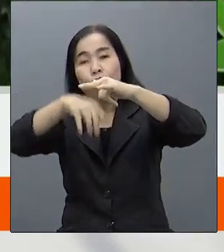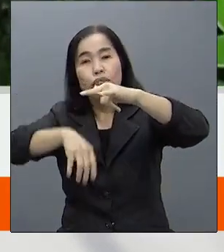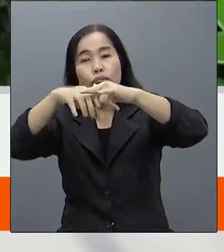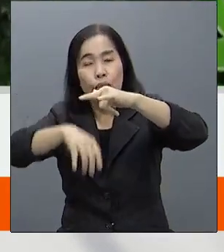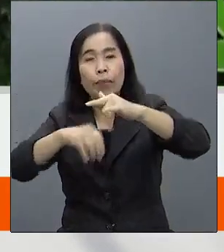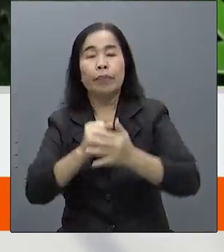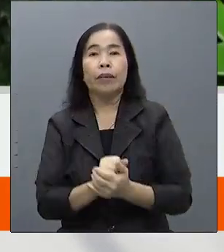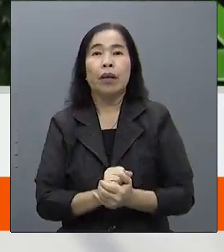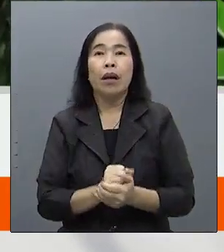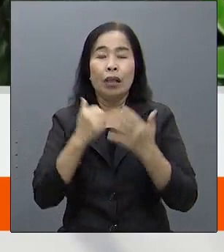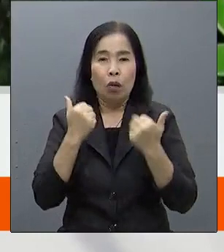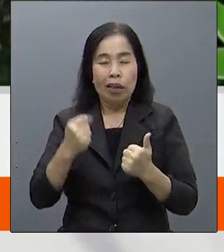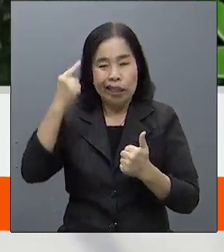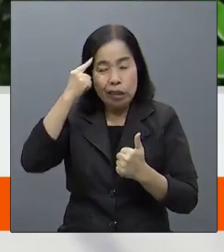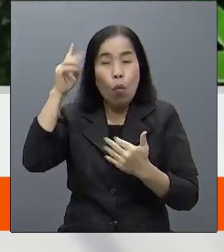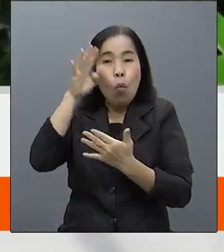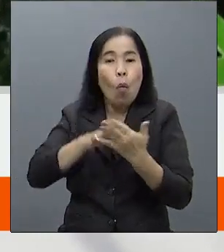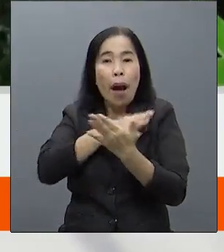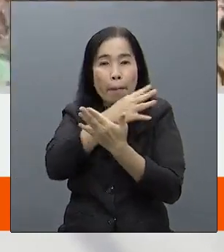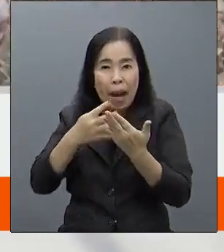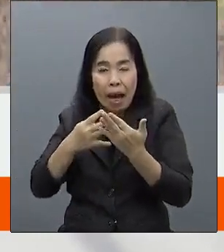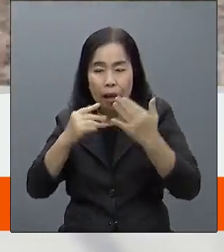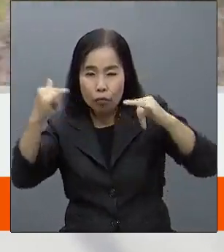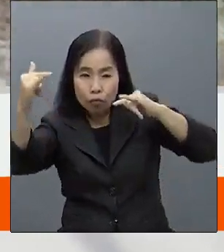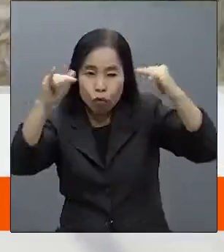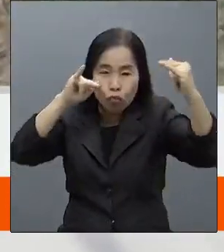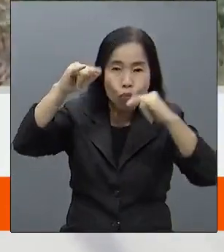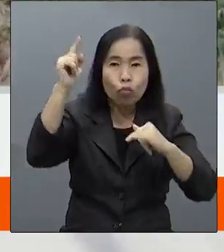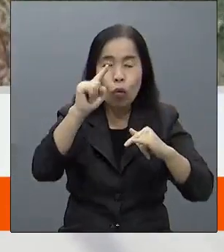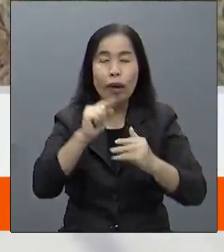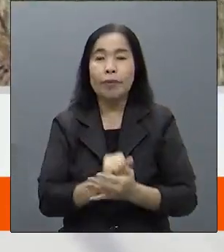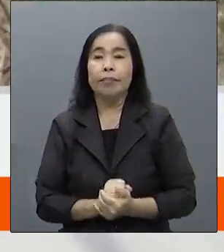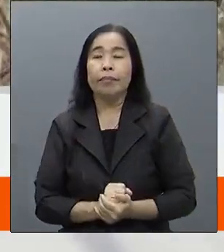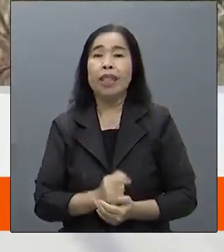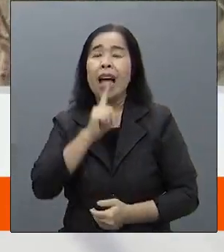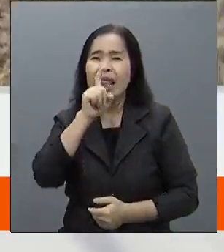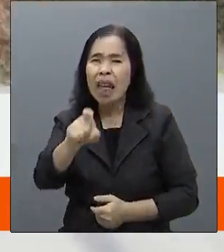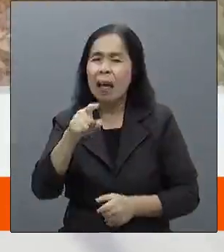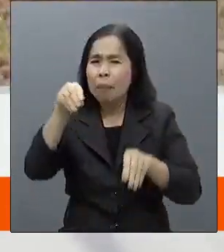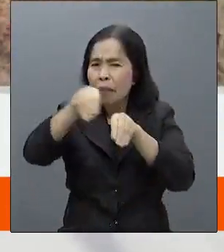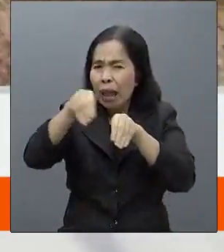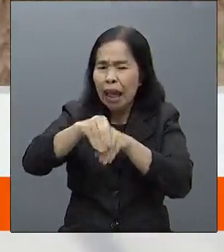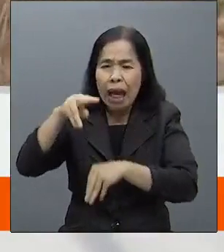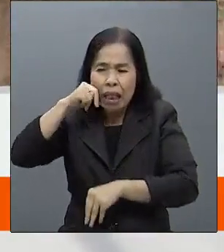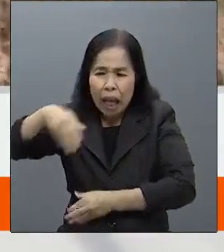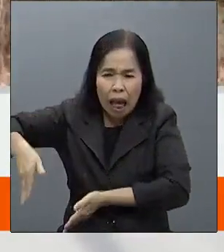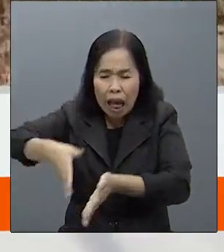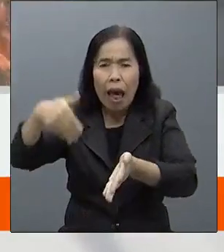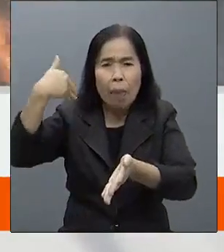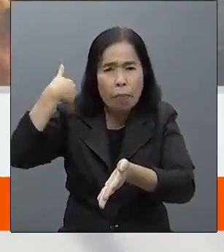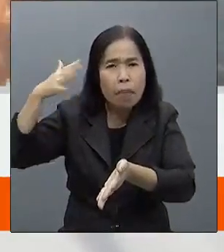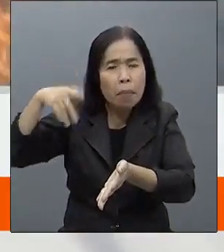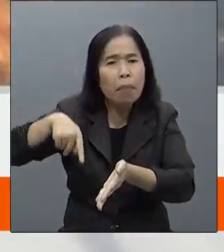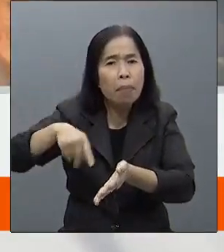กำลังวางแผนในการเข้าปฏิบัตินะครับ ค่ะใกล้ๆนั้นมีแหล่งน้ำที่เฮลิคอปเตอร์จะสามารถไปตักน้ำเพื่อไปดับไฟได้มากน้อยแ